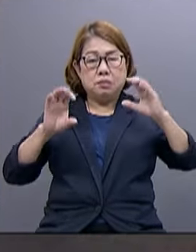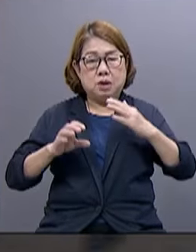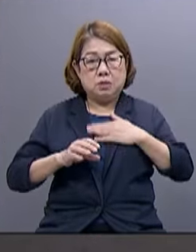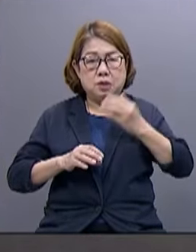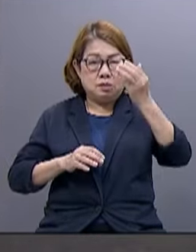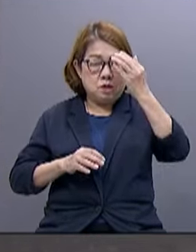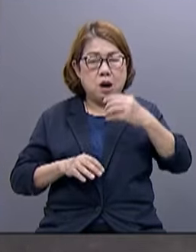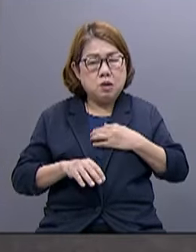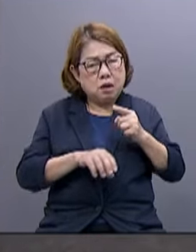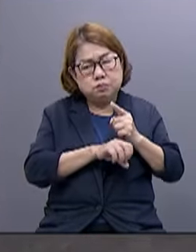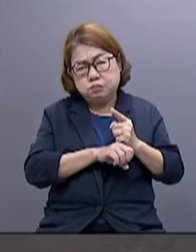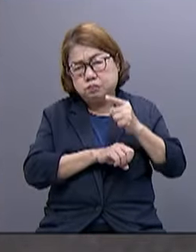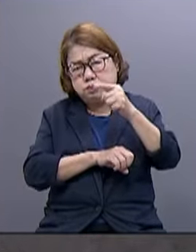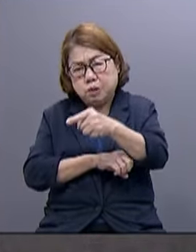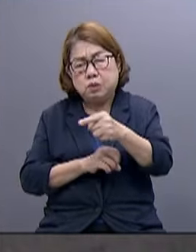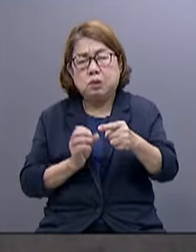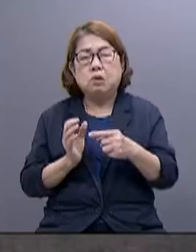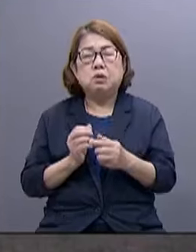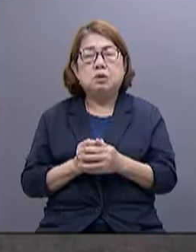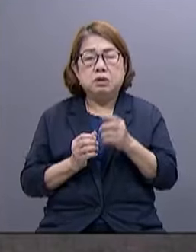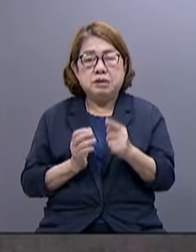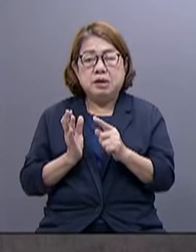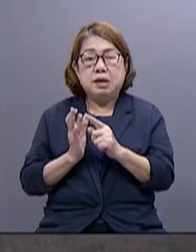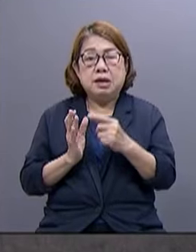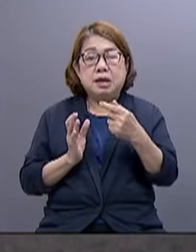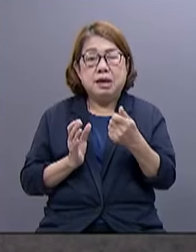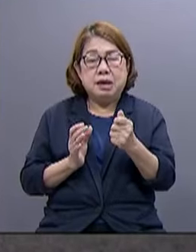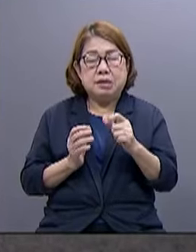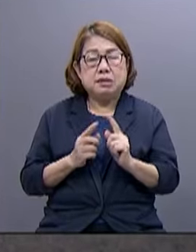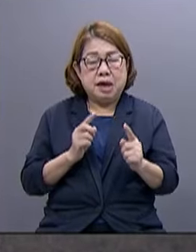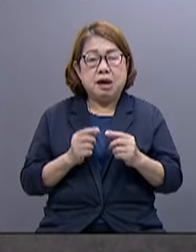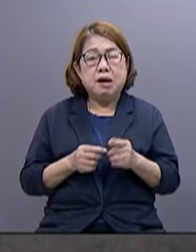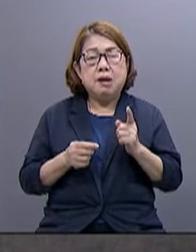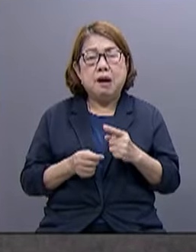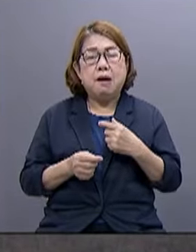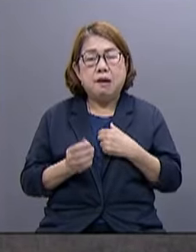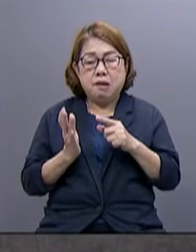จมตีเฮสบอลลาห์แต่ไม่ต้องการดึงเลบานอนเข้ามาร่วมในสงครามค่ะ